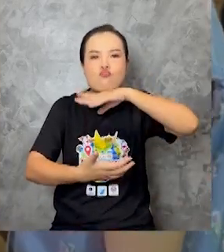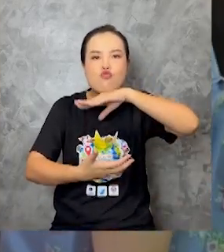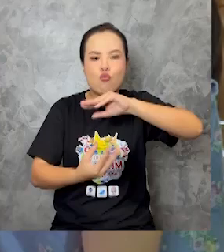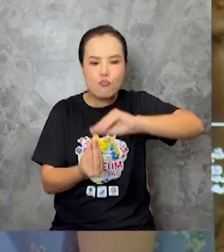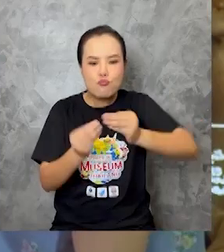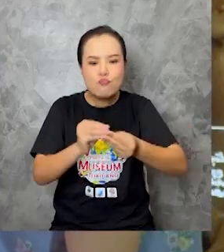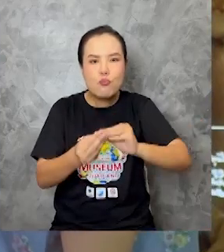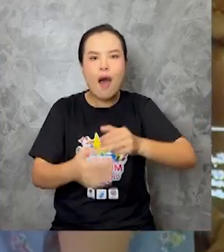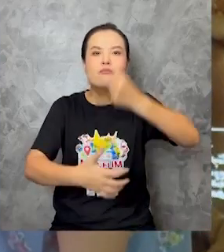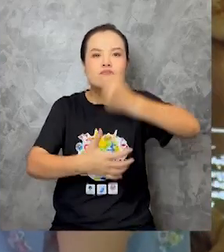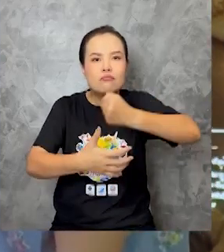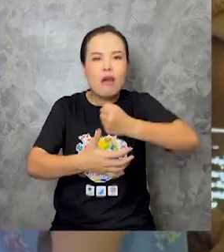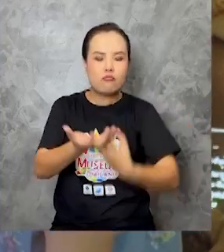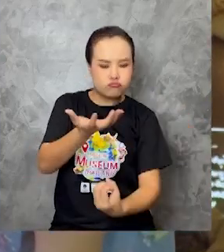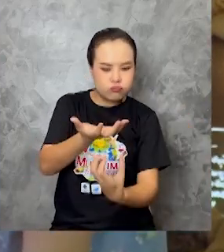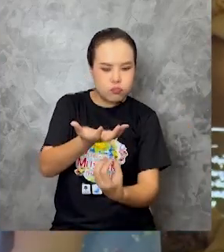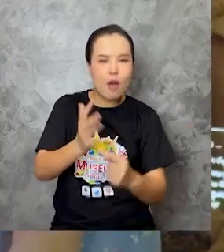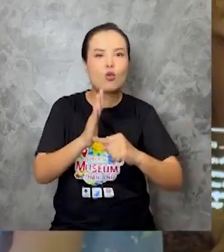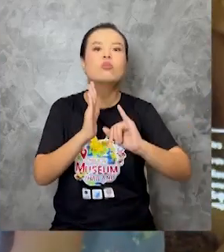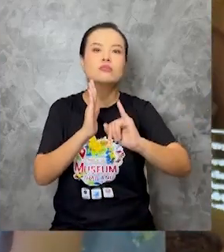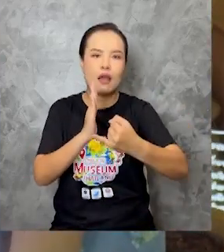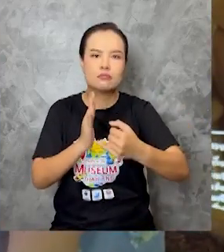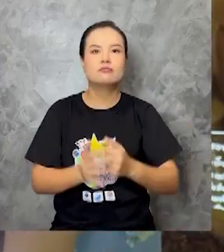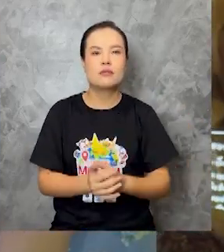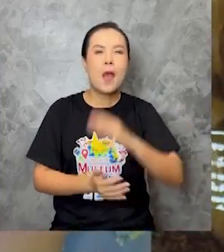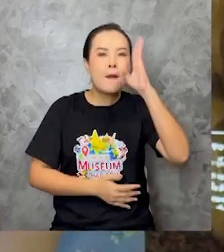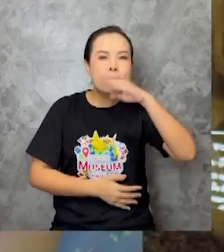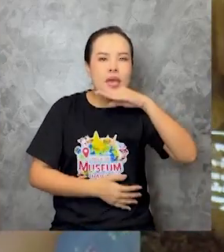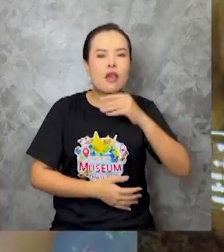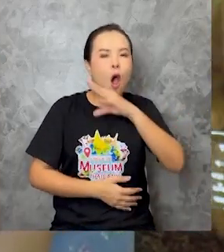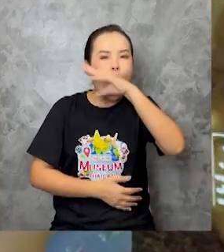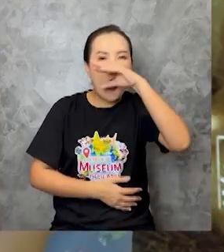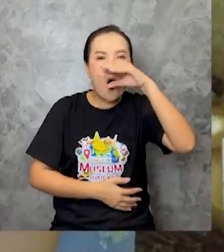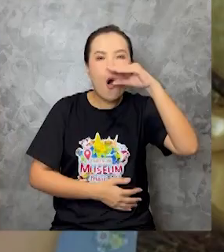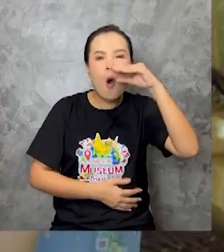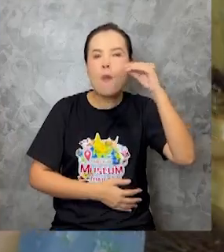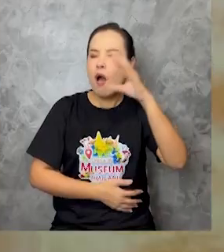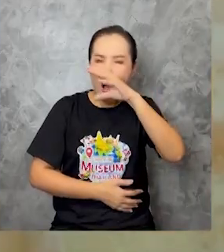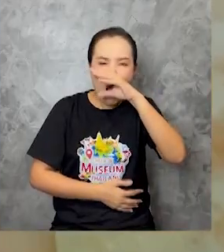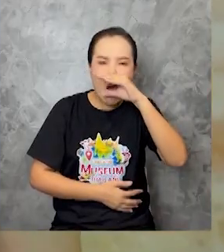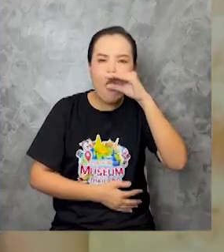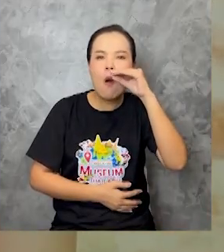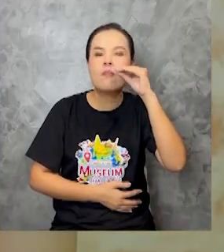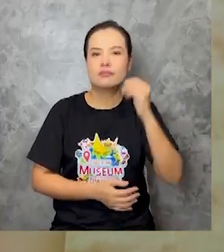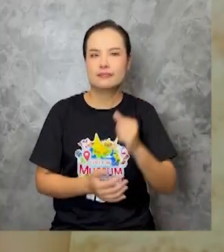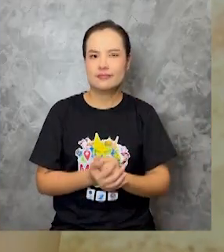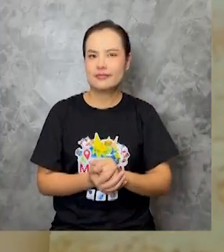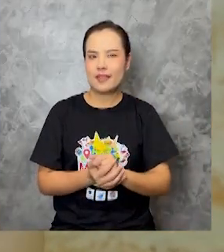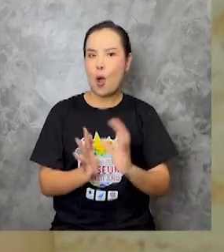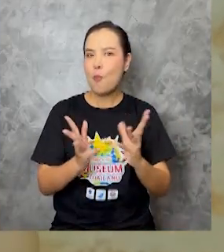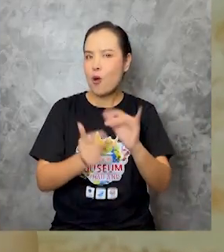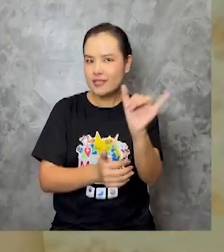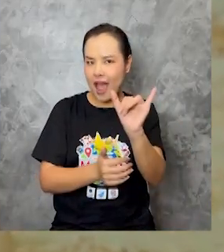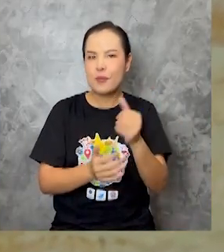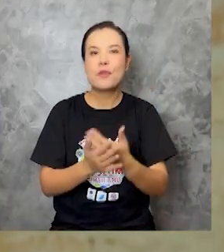เครื่องตำน้ำพริกแกงต่างๆของเมืองจันเนี่ยก็จะใส่เร็วหอม หอมมาก ที่นี่ไม่ได้มีแค่นี้แต่เขาจะมีการเป